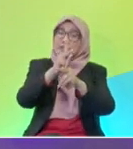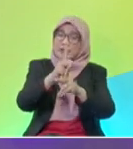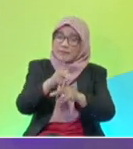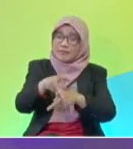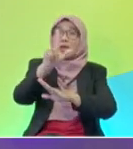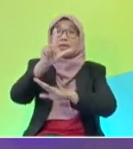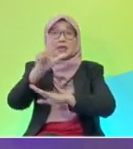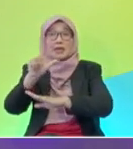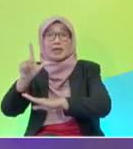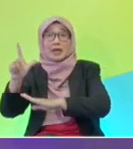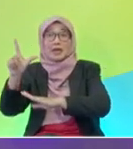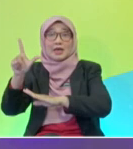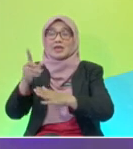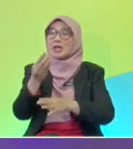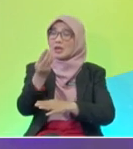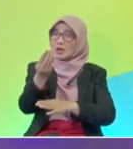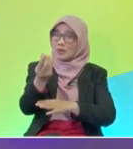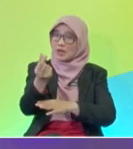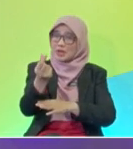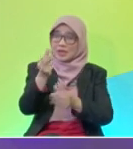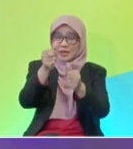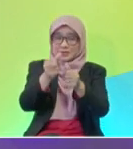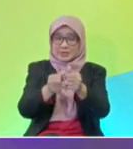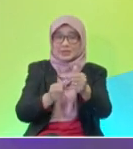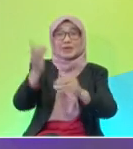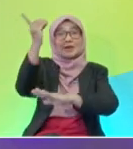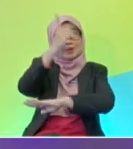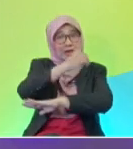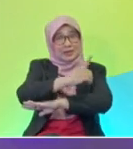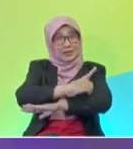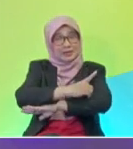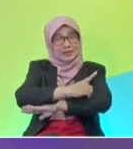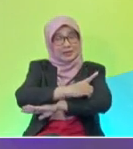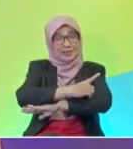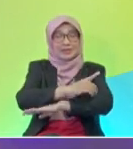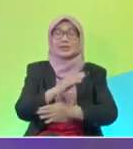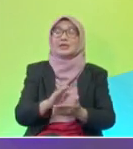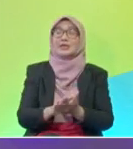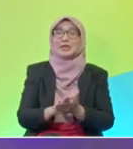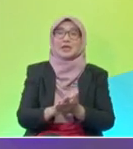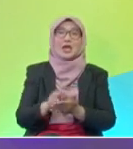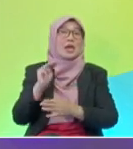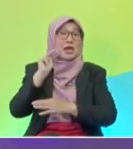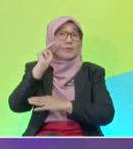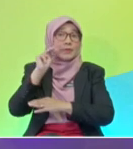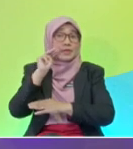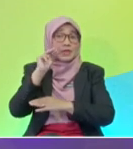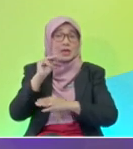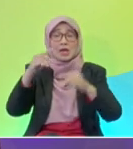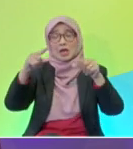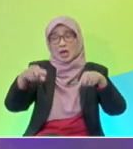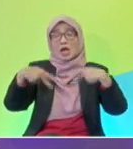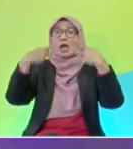Wang Baki Wang belanja Kamu setiap hari lembut Amira pergilah mandi sekarang